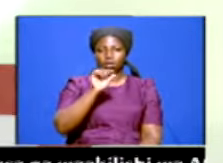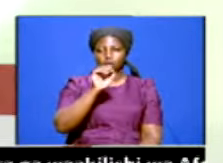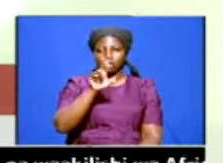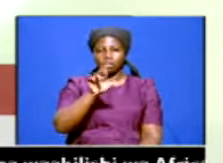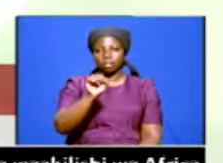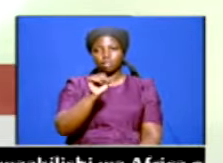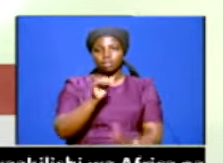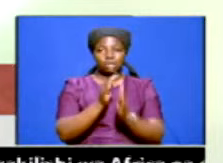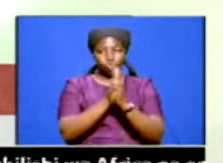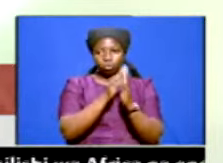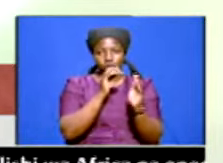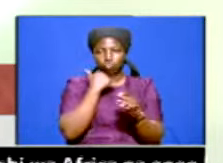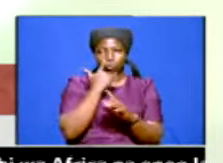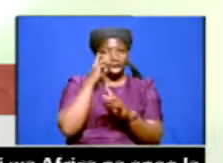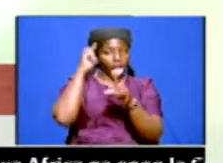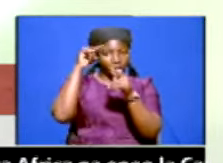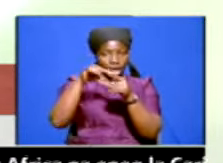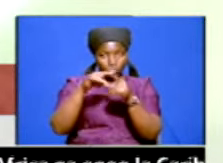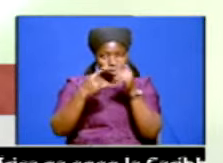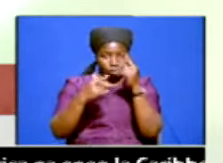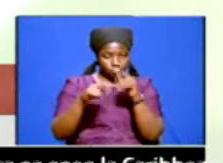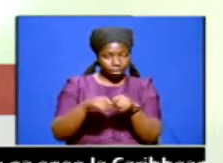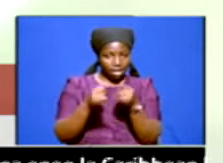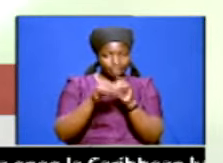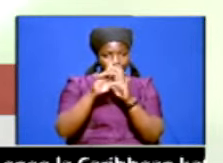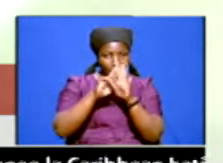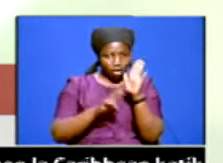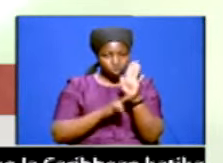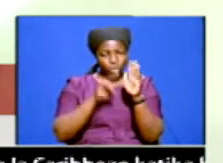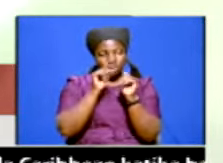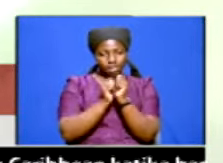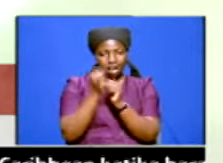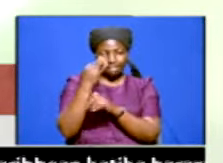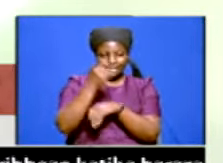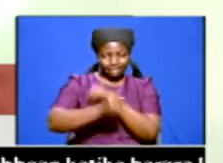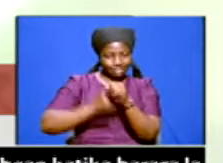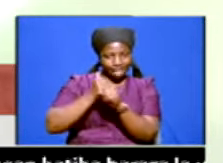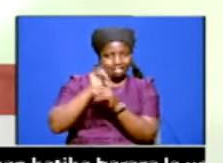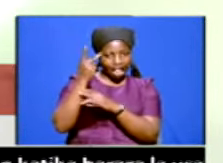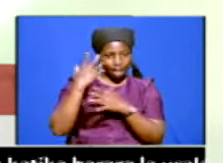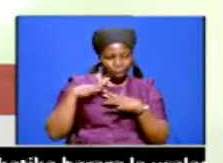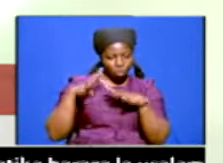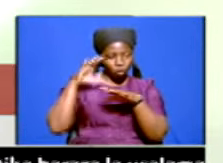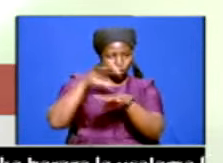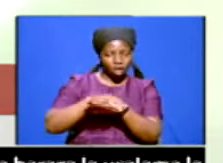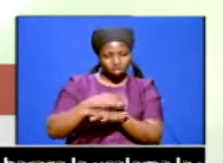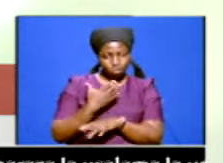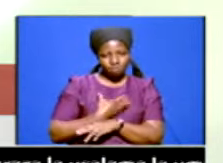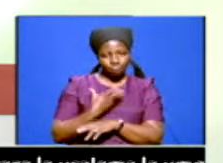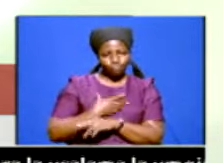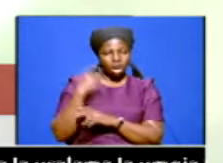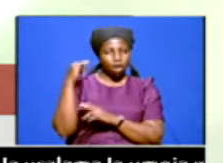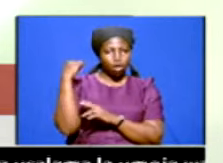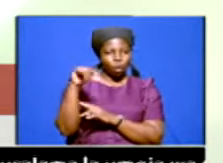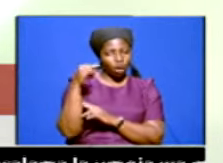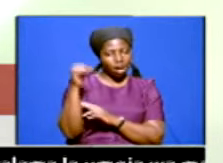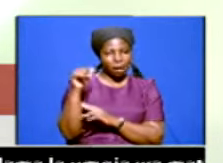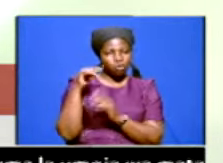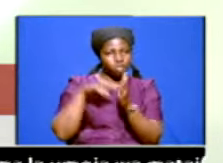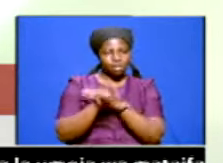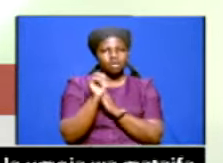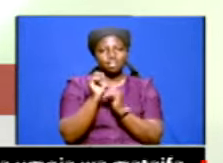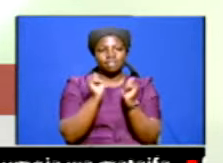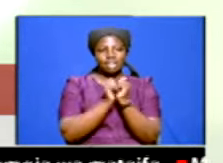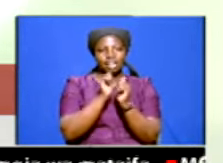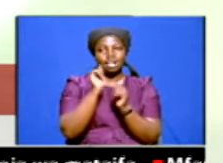kuvunja rekodi ya miaka 53 ya Kenya kutotoa nishani ya dhahabu kwenye mbio za mita 10,000 za michezo ya Olimpiki iliyoanza